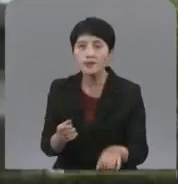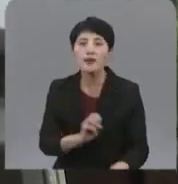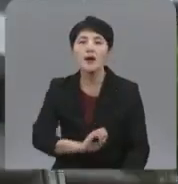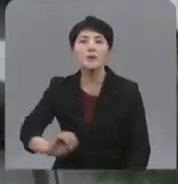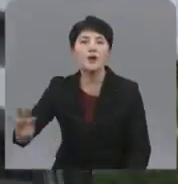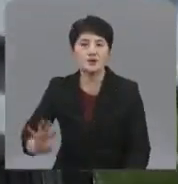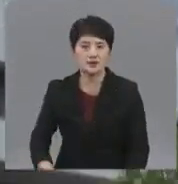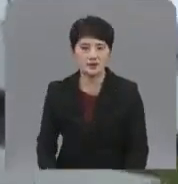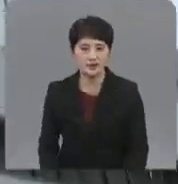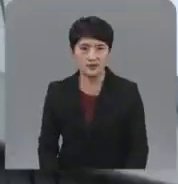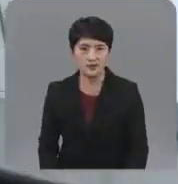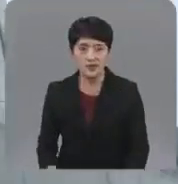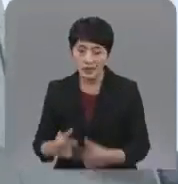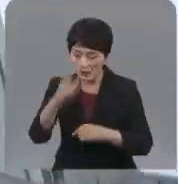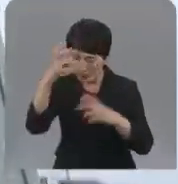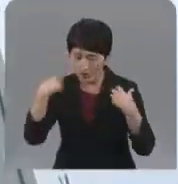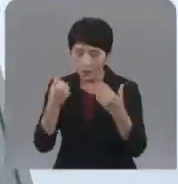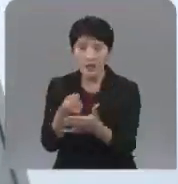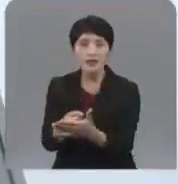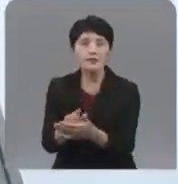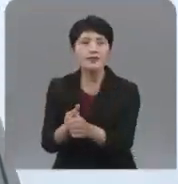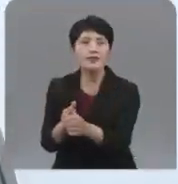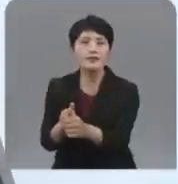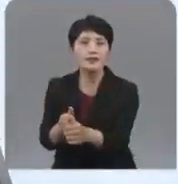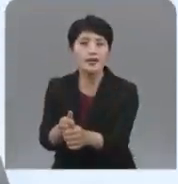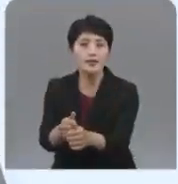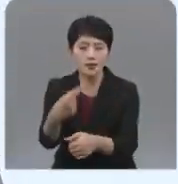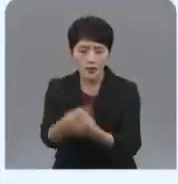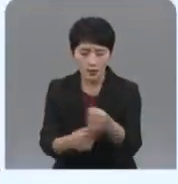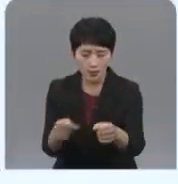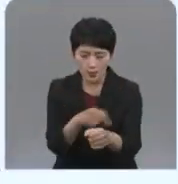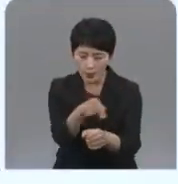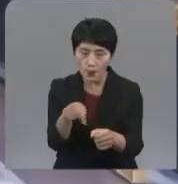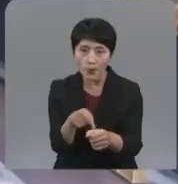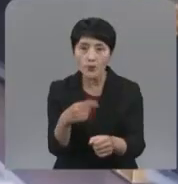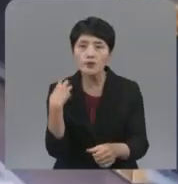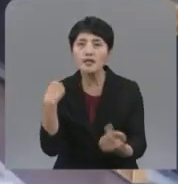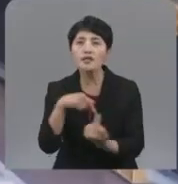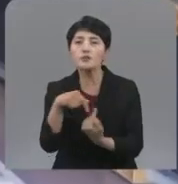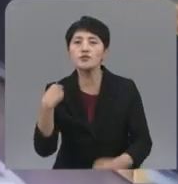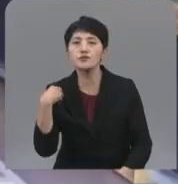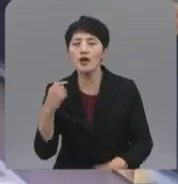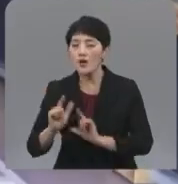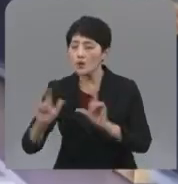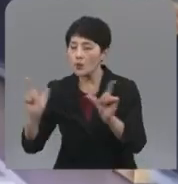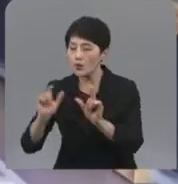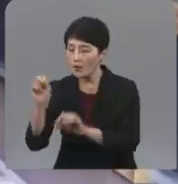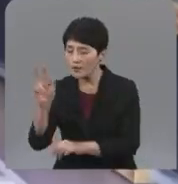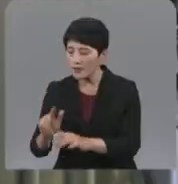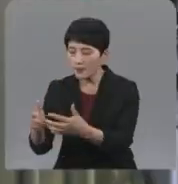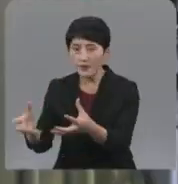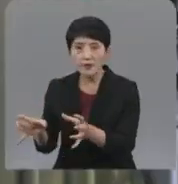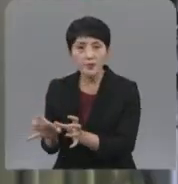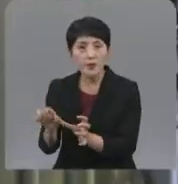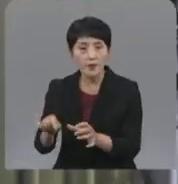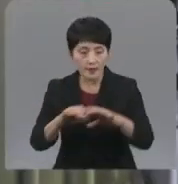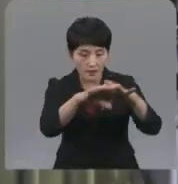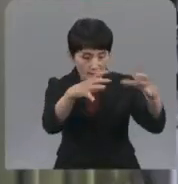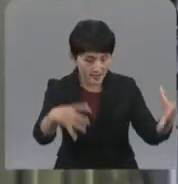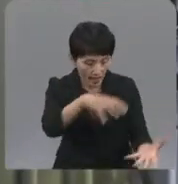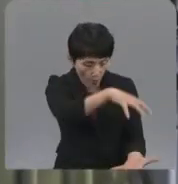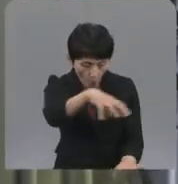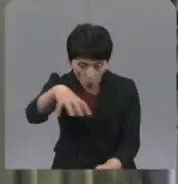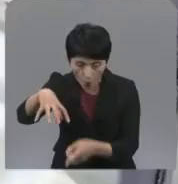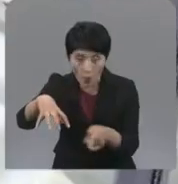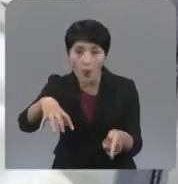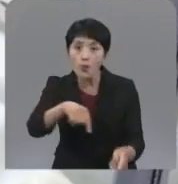en s'appuyant sur les fondements scientifiques et qu'un large nombre de régions et de pays avaient fait part de leur compréhension et leur